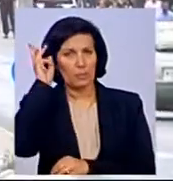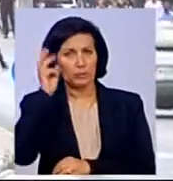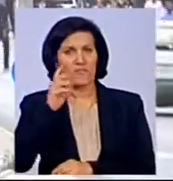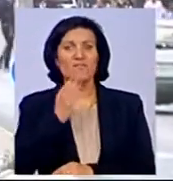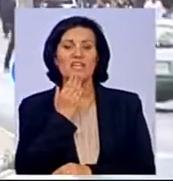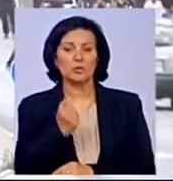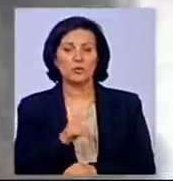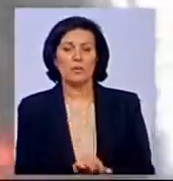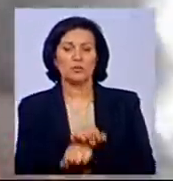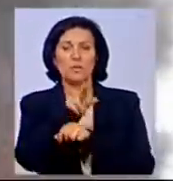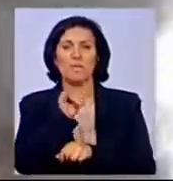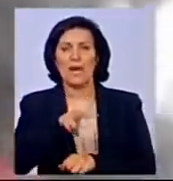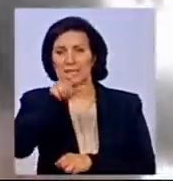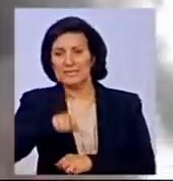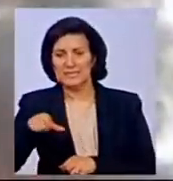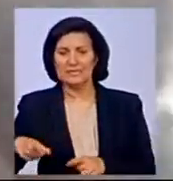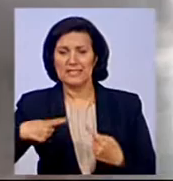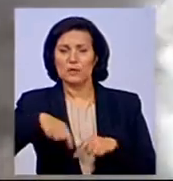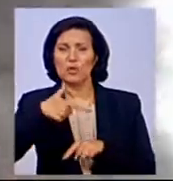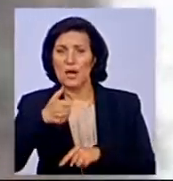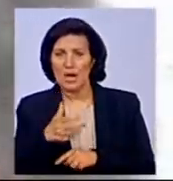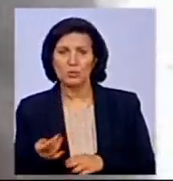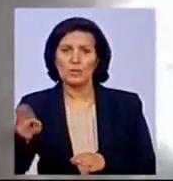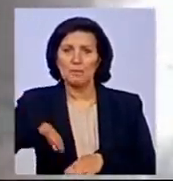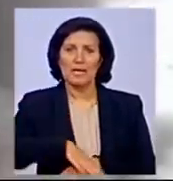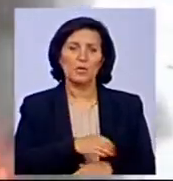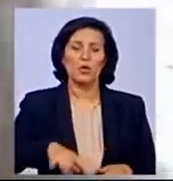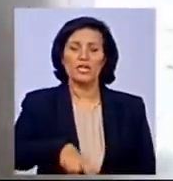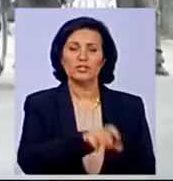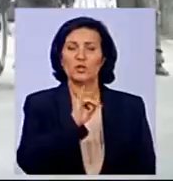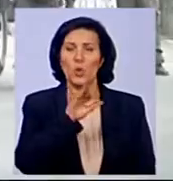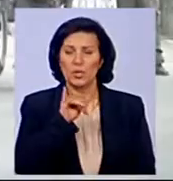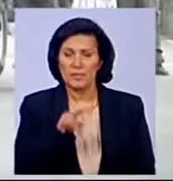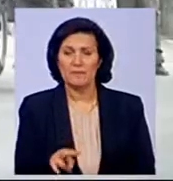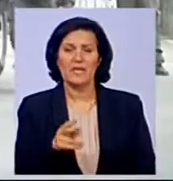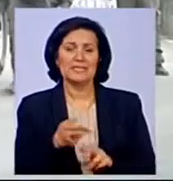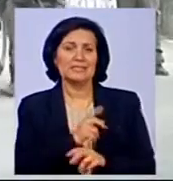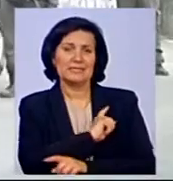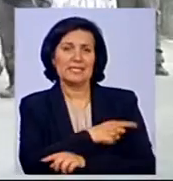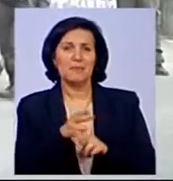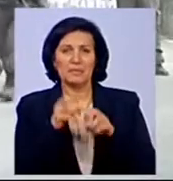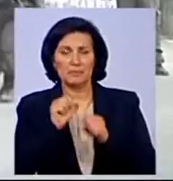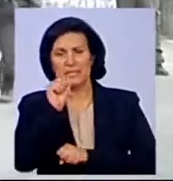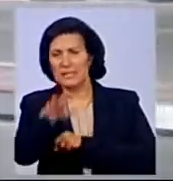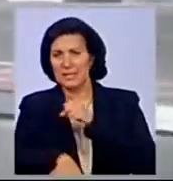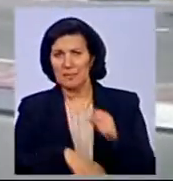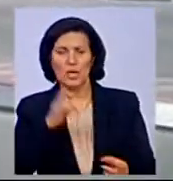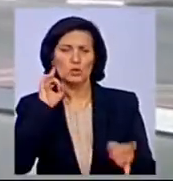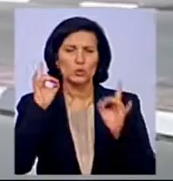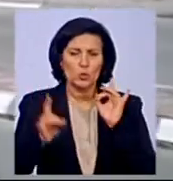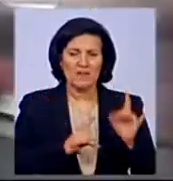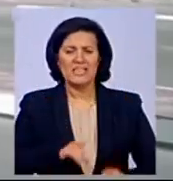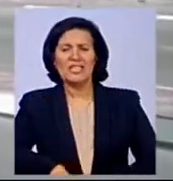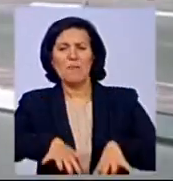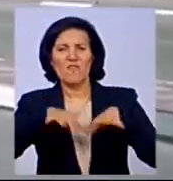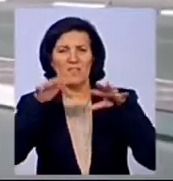Єрусалима протестують палестинці сектору Гази та західного берега річки Йордан. У Вифлеємі ізраїльські сили безпеки кидали шумові та димові гранати в демонстрантів, які